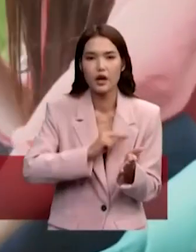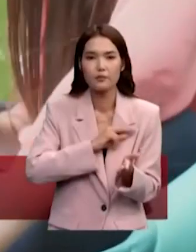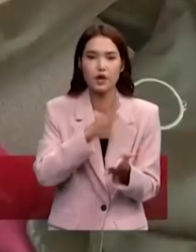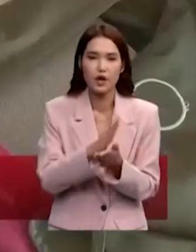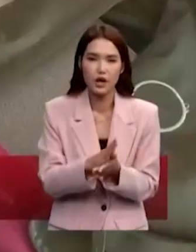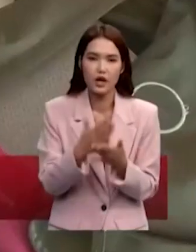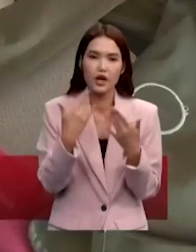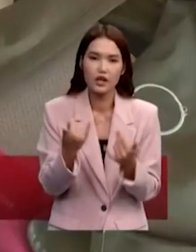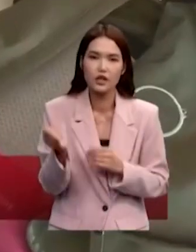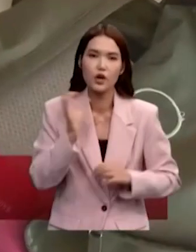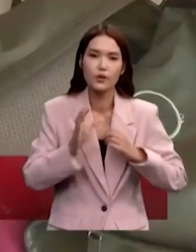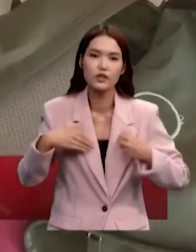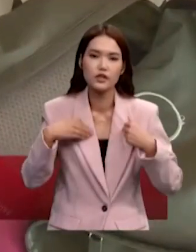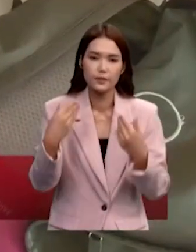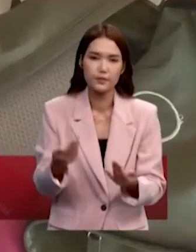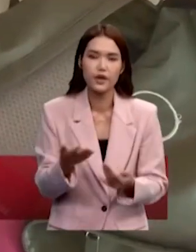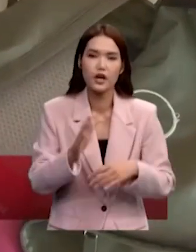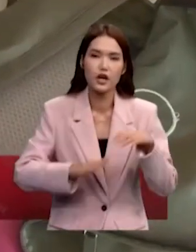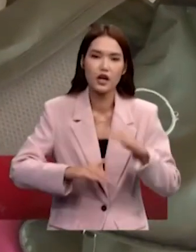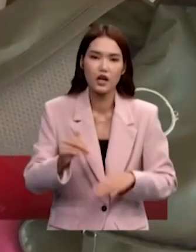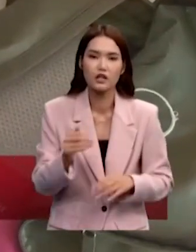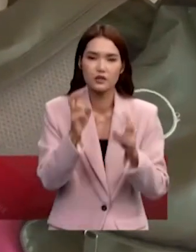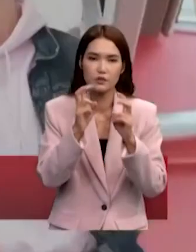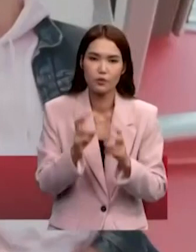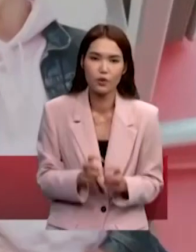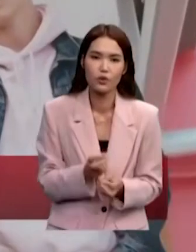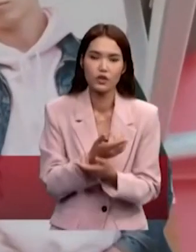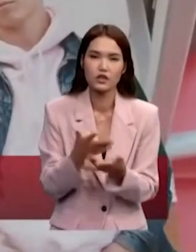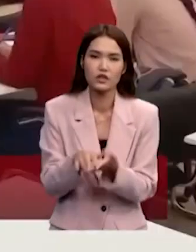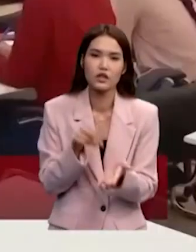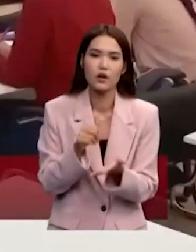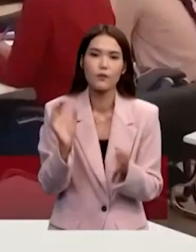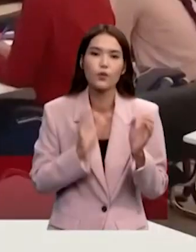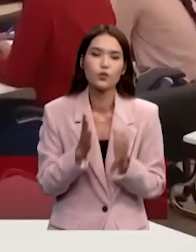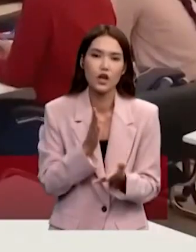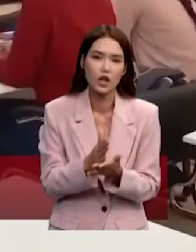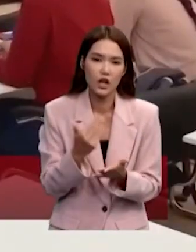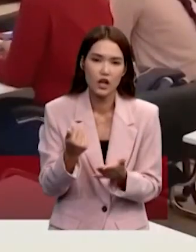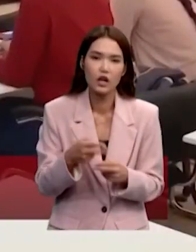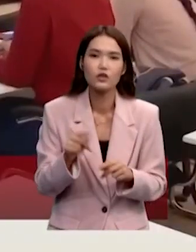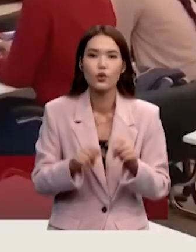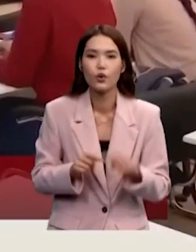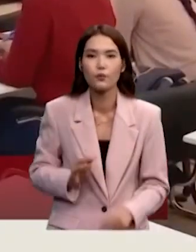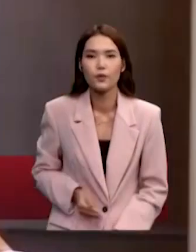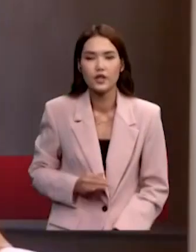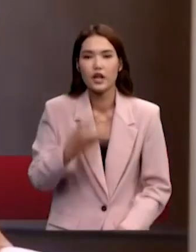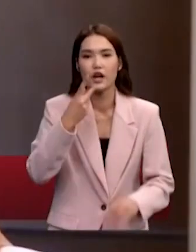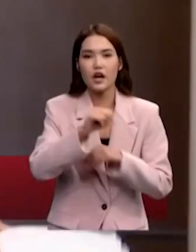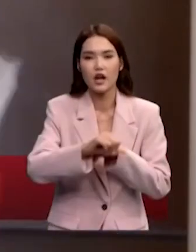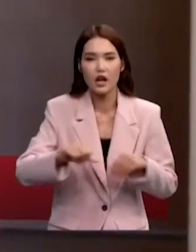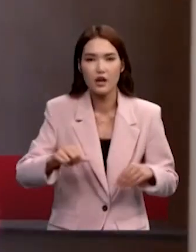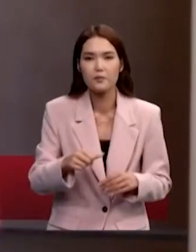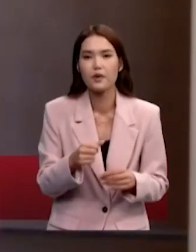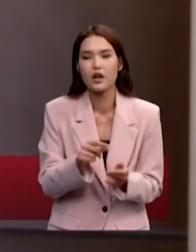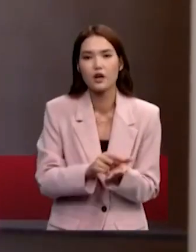теперь университетам придется пересмотреть традиционные способы проверки итоговых знаний студента. А вот отечественные вузы опасения иностранных коллег не разделяют.